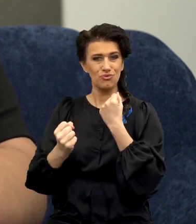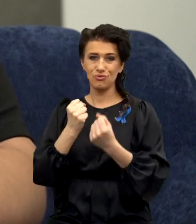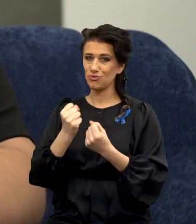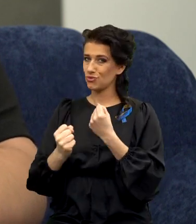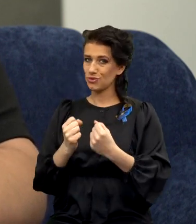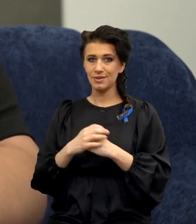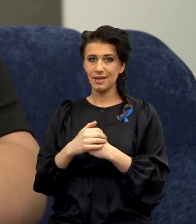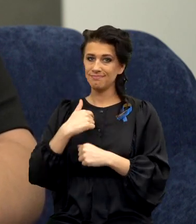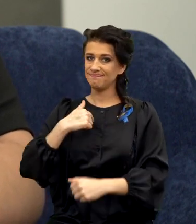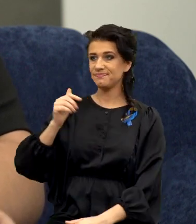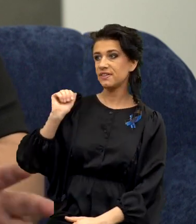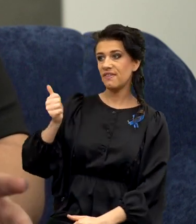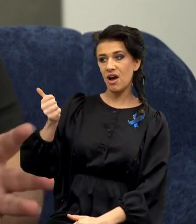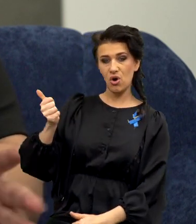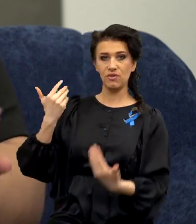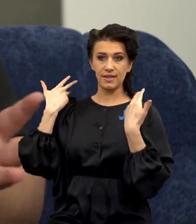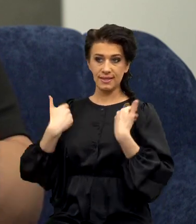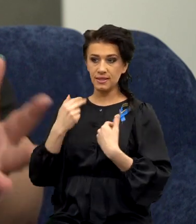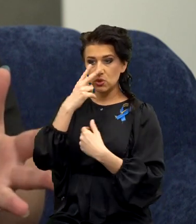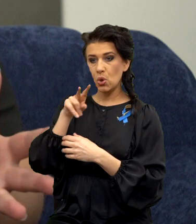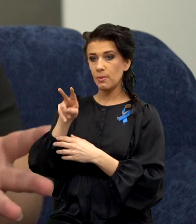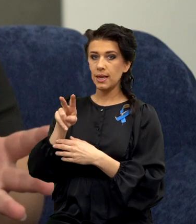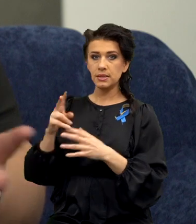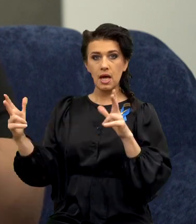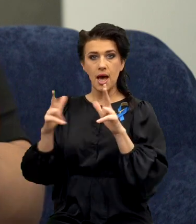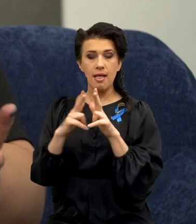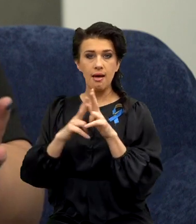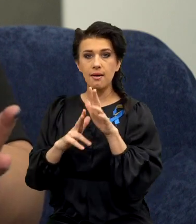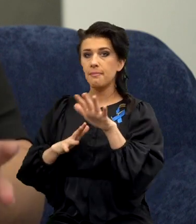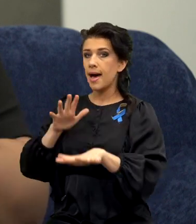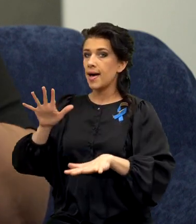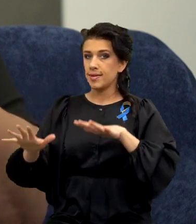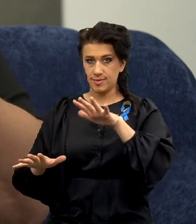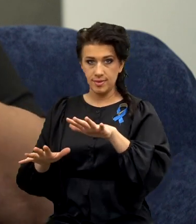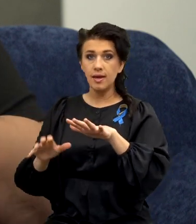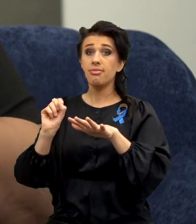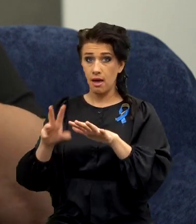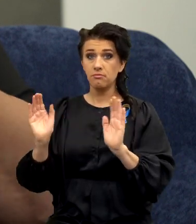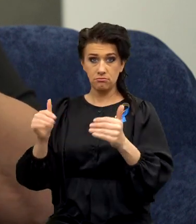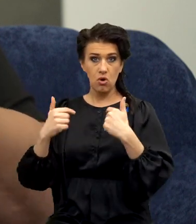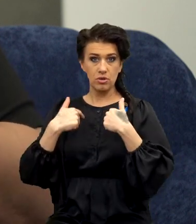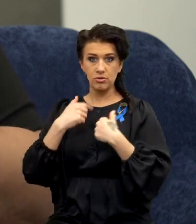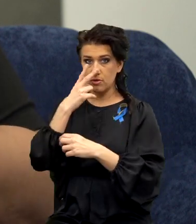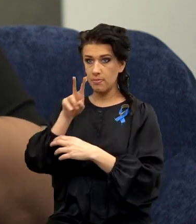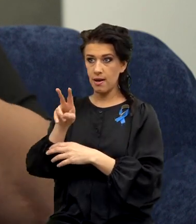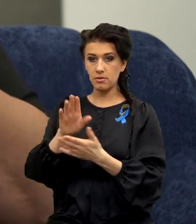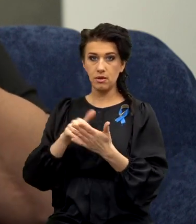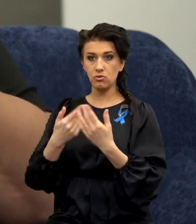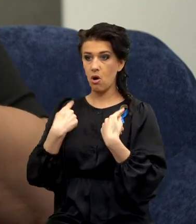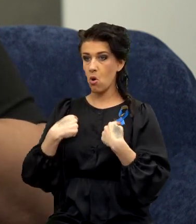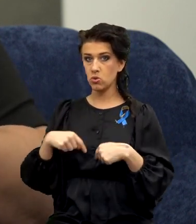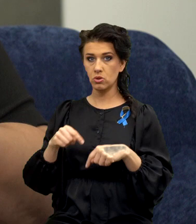perspektywy specjalisty, bo ja mogę bardziej zobaczyć atak paniki, na przykład, kiedy osoba mi się zaczyna